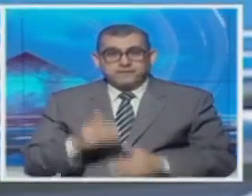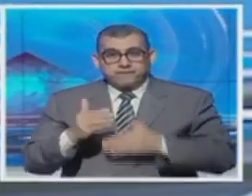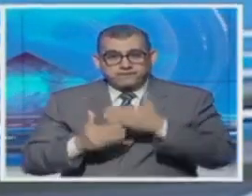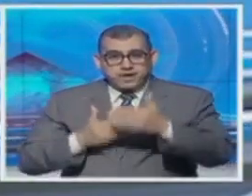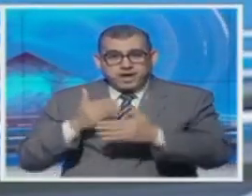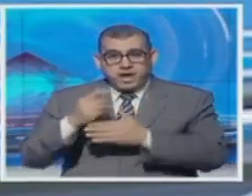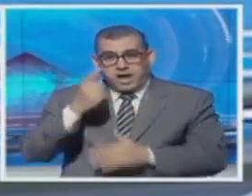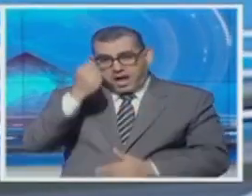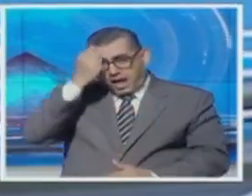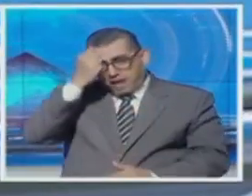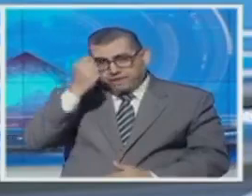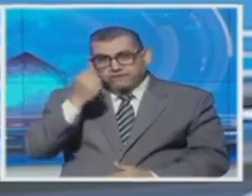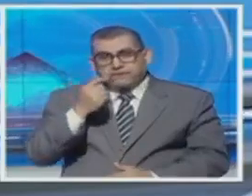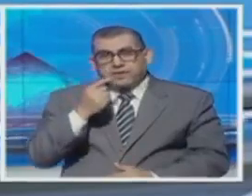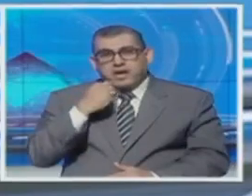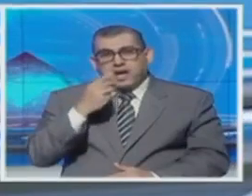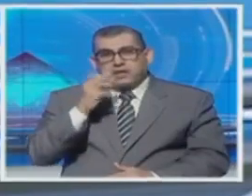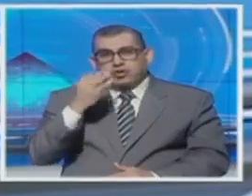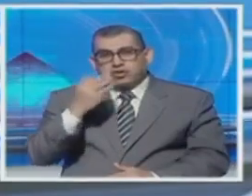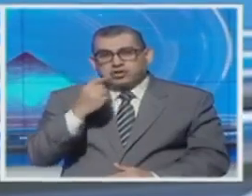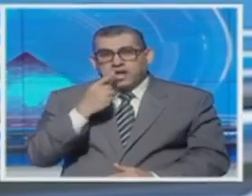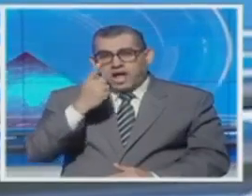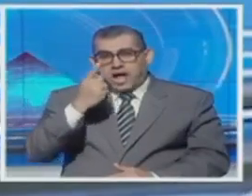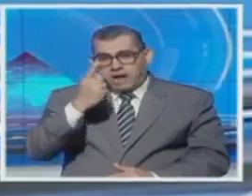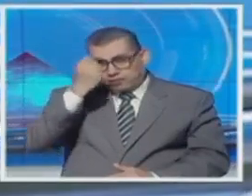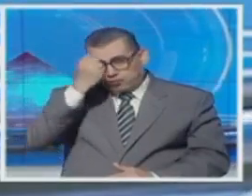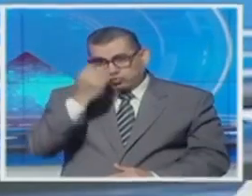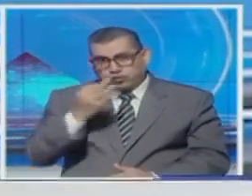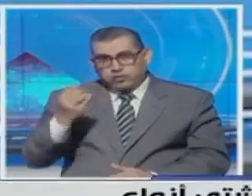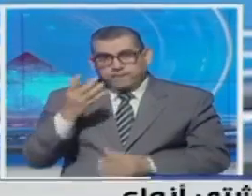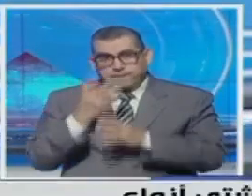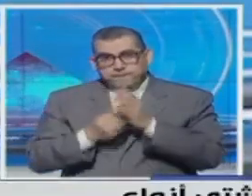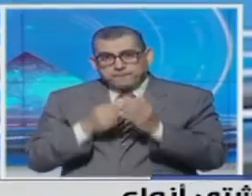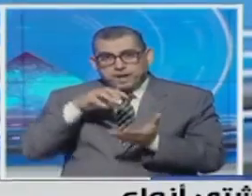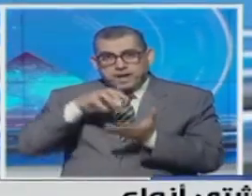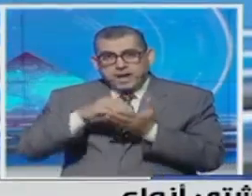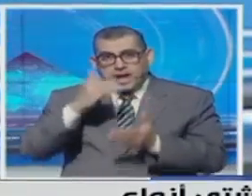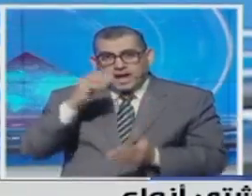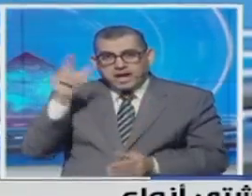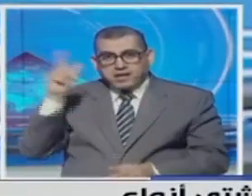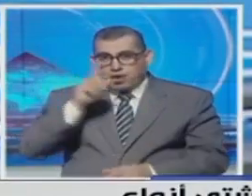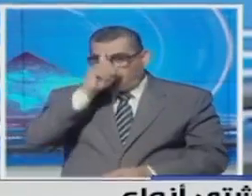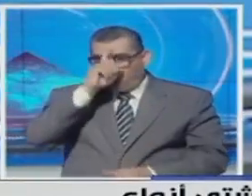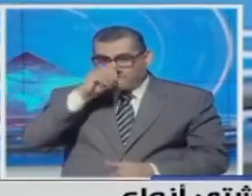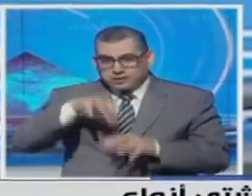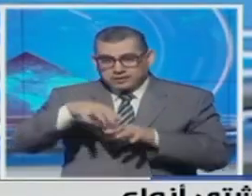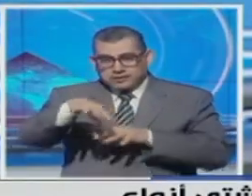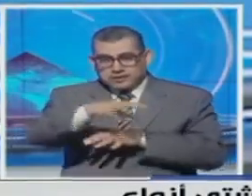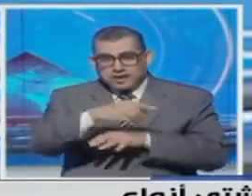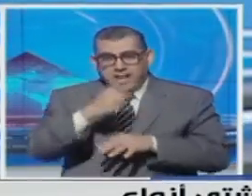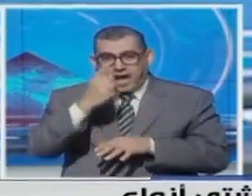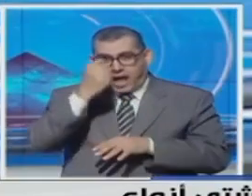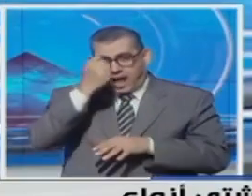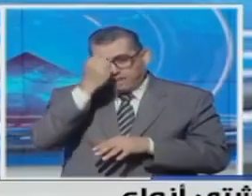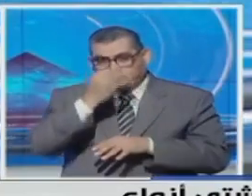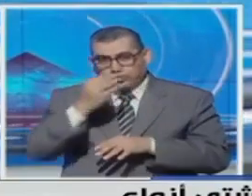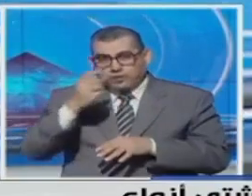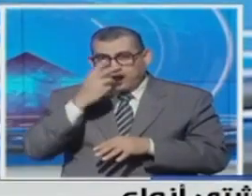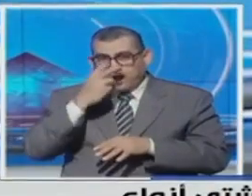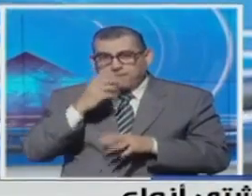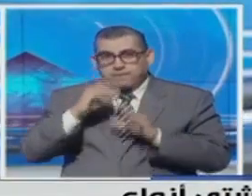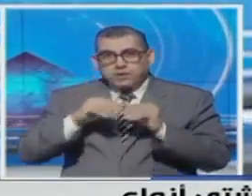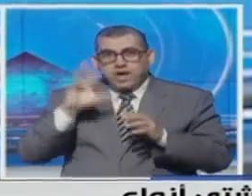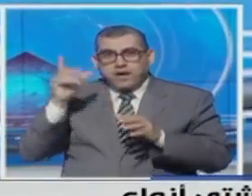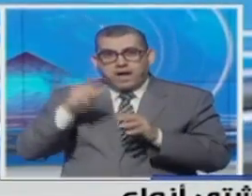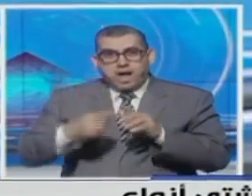أواخر القرن 13 الميلادي كان ميلاد حي خان الخليل أحد أهم الأحياء القديمة في مصر وشرق